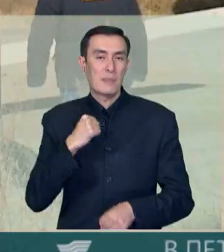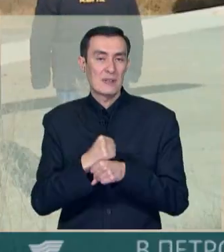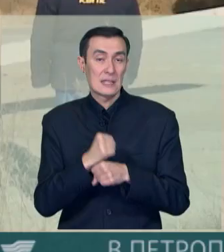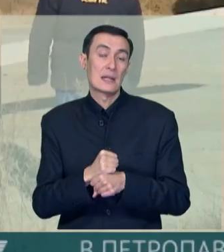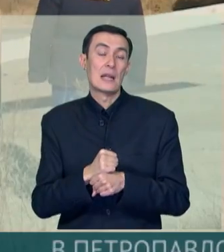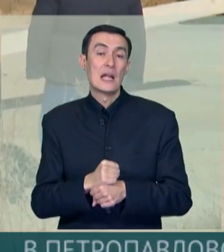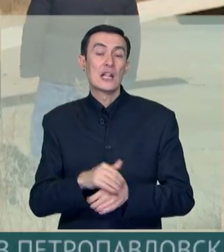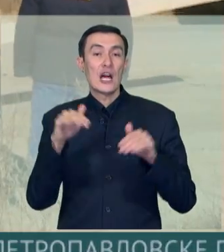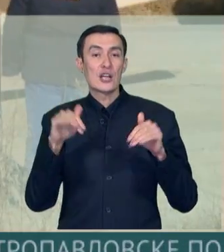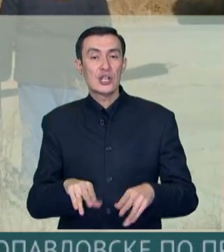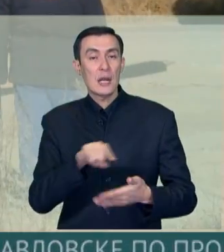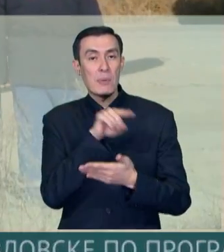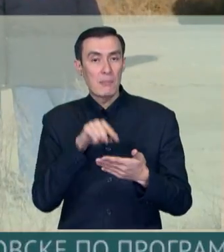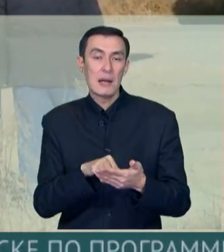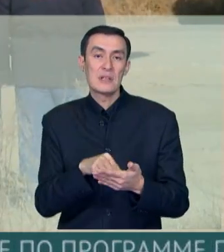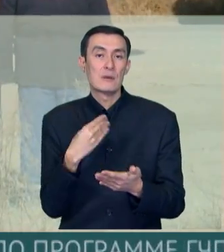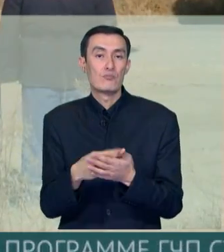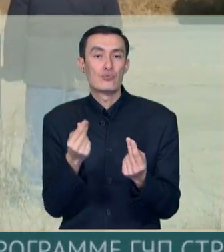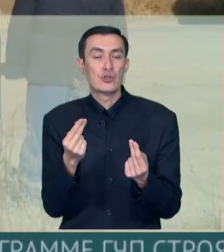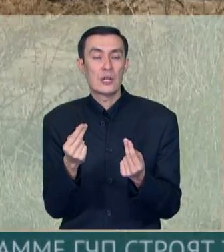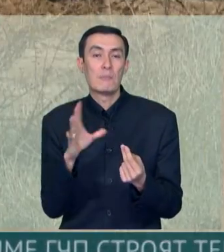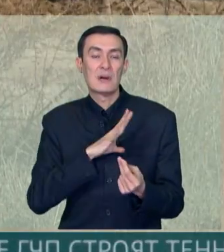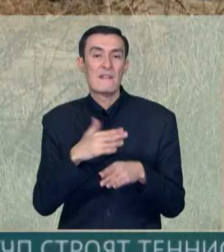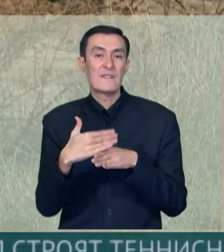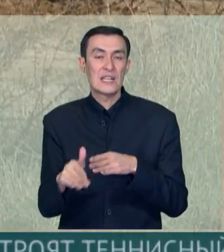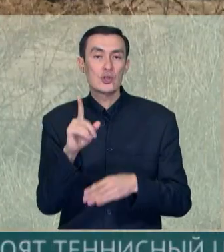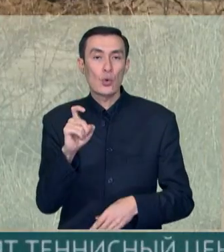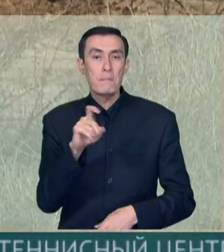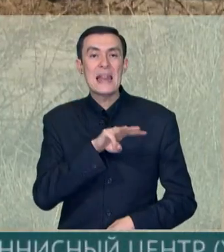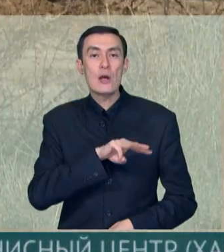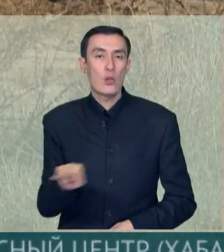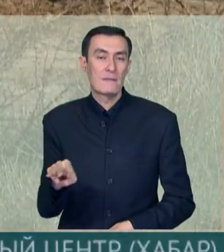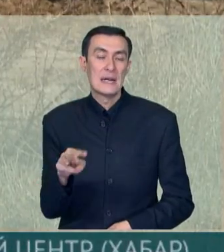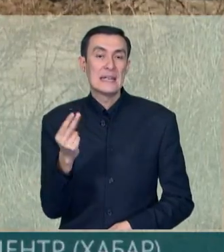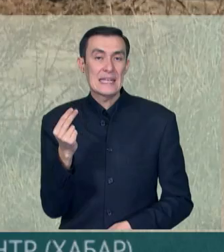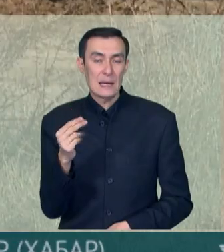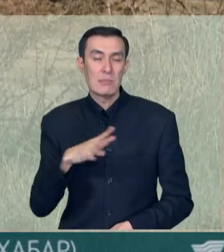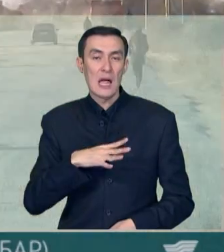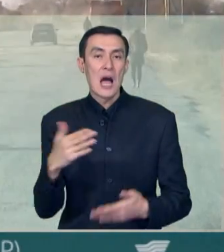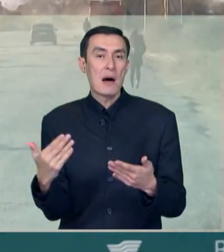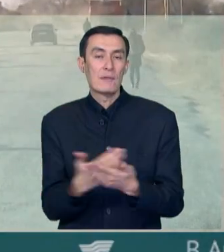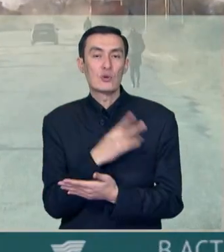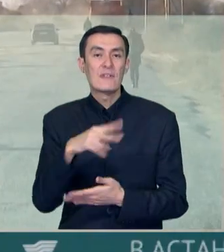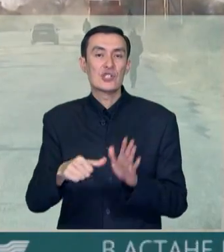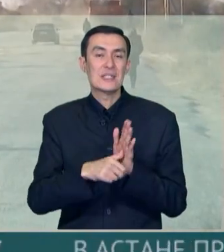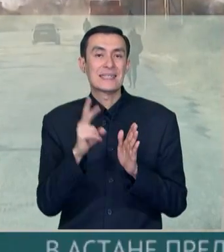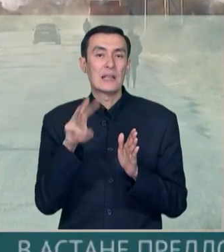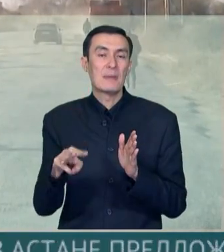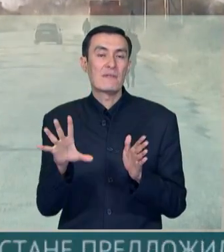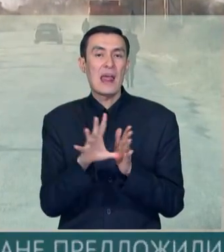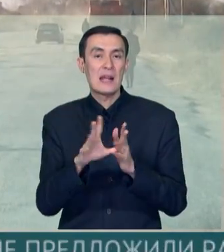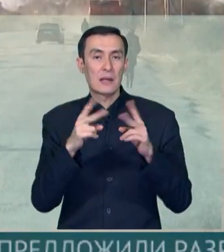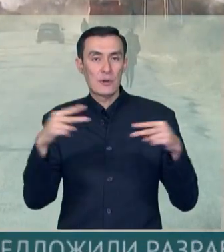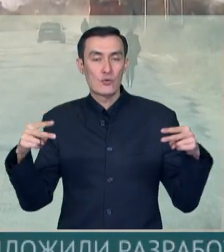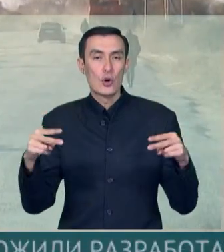самостоятельно. Для решения проблемы из местного бюджета было выделено 100 миллионов тенге, обновлено 26 километров линии